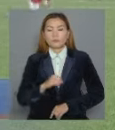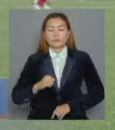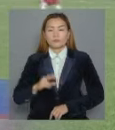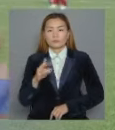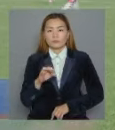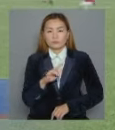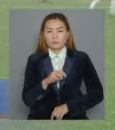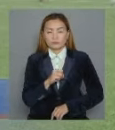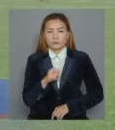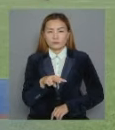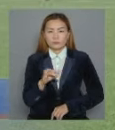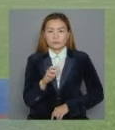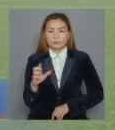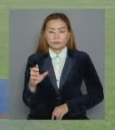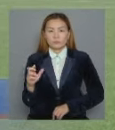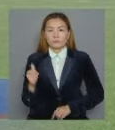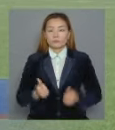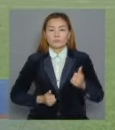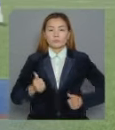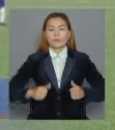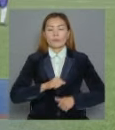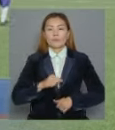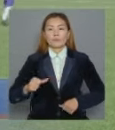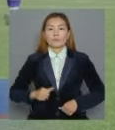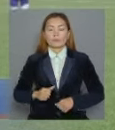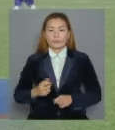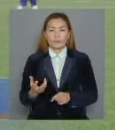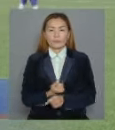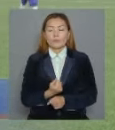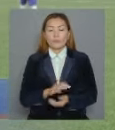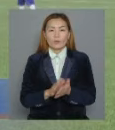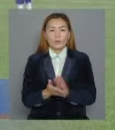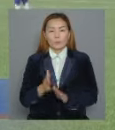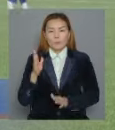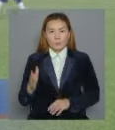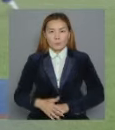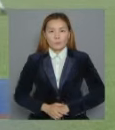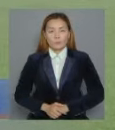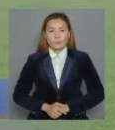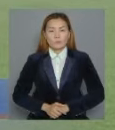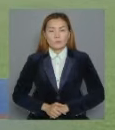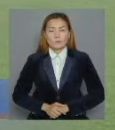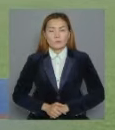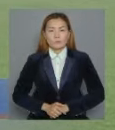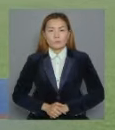клубтар манадай жарғысын шығарып, өзіміз өстіп манадай ұйымдастыра береміз. Осындай қолдау керек бізге.